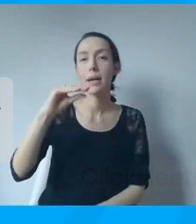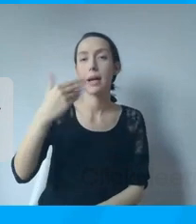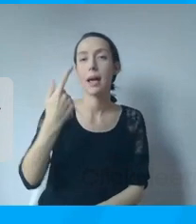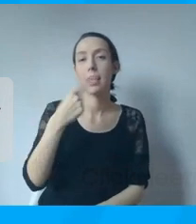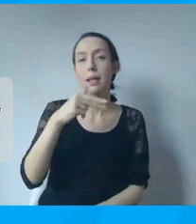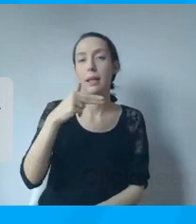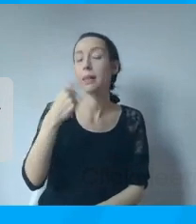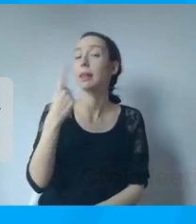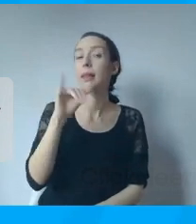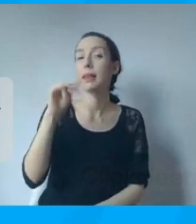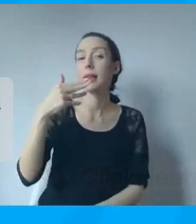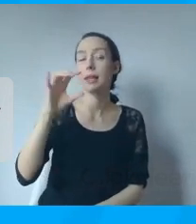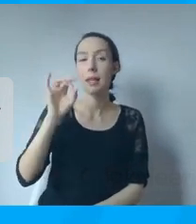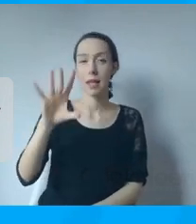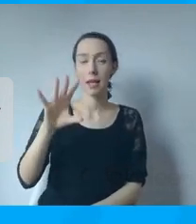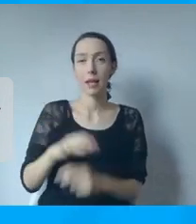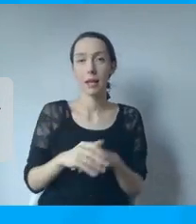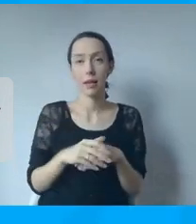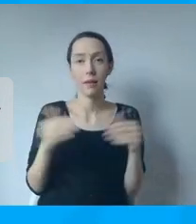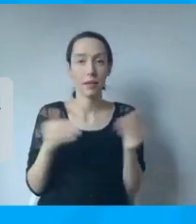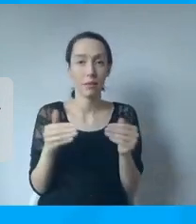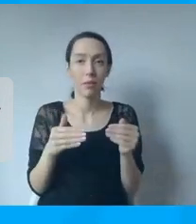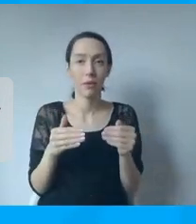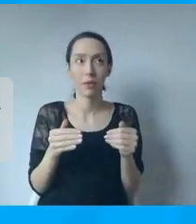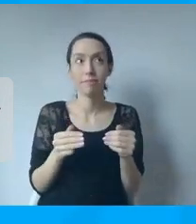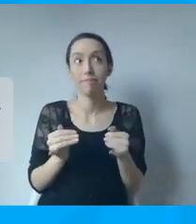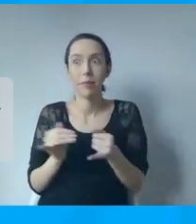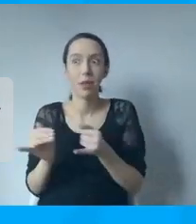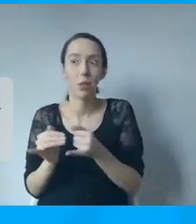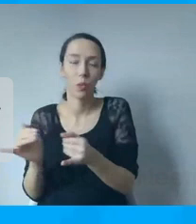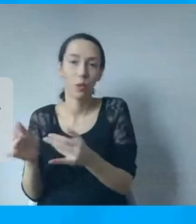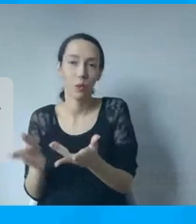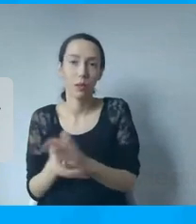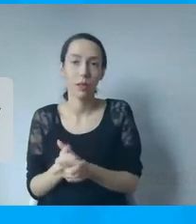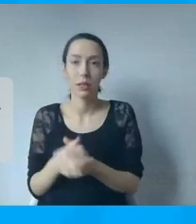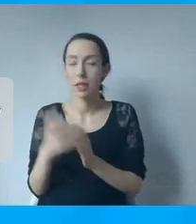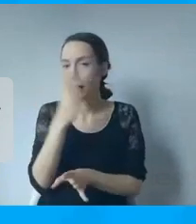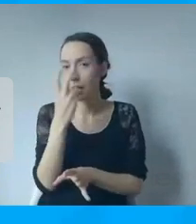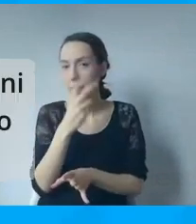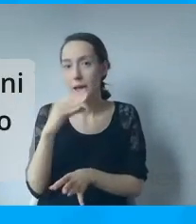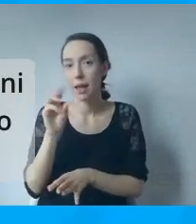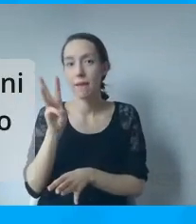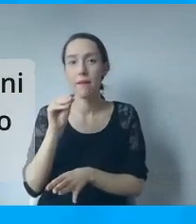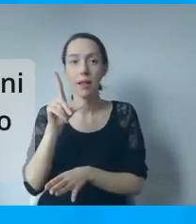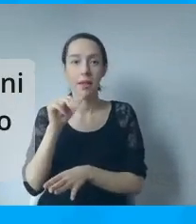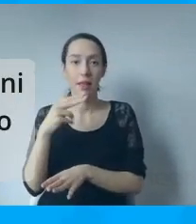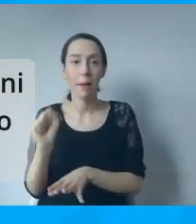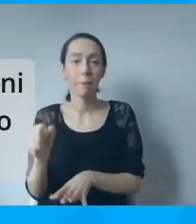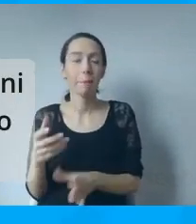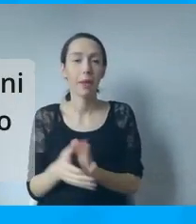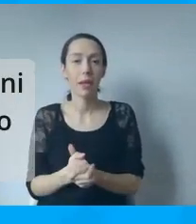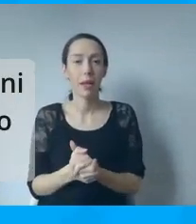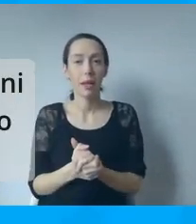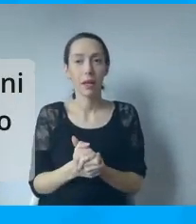Więc może tutaj coś w tym zakresie by Cię interesowało, tak, Ewelina? Może właśnie